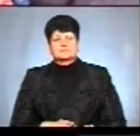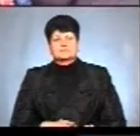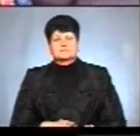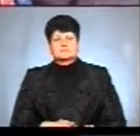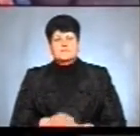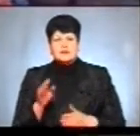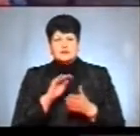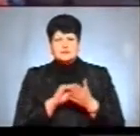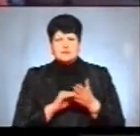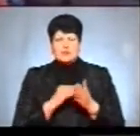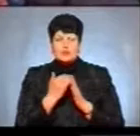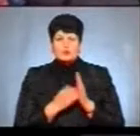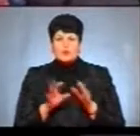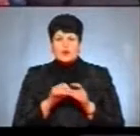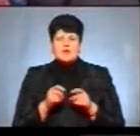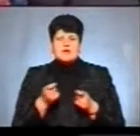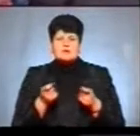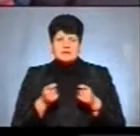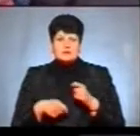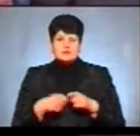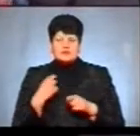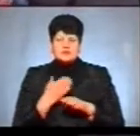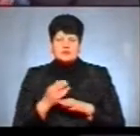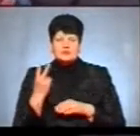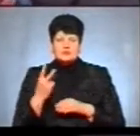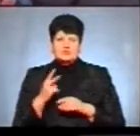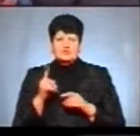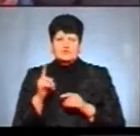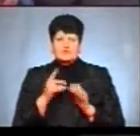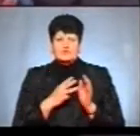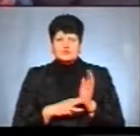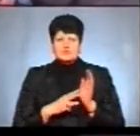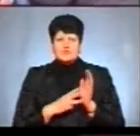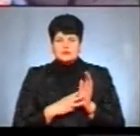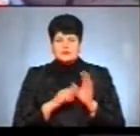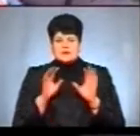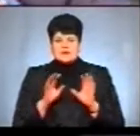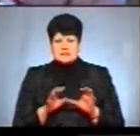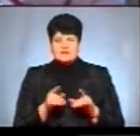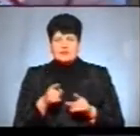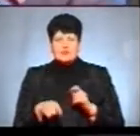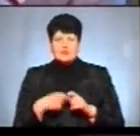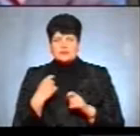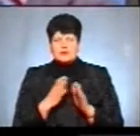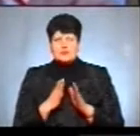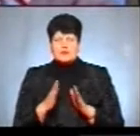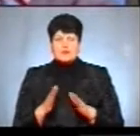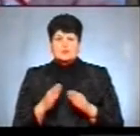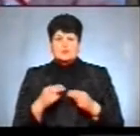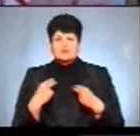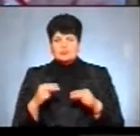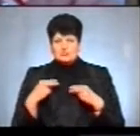складено протокол про адміністративне правопорушення за частиною 2 статті 88.1. А саме, що ви порушили порядок збуту об'єктів